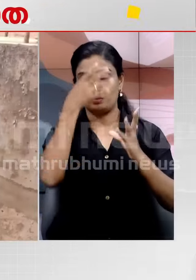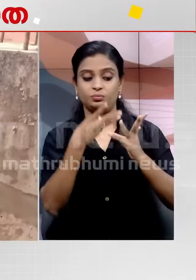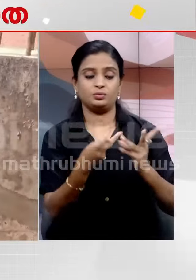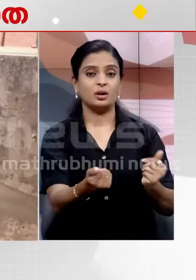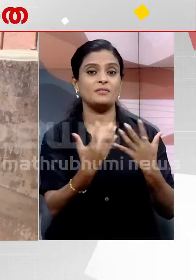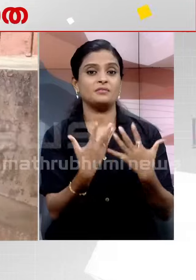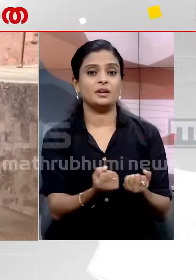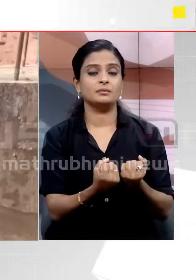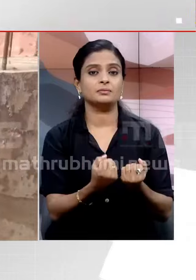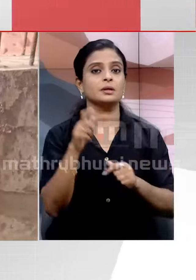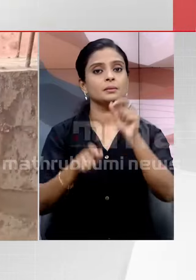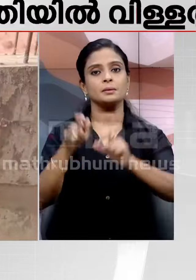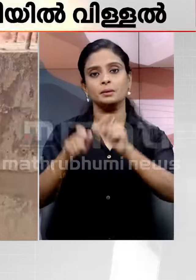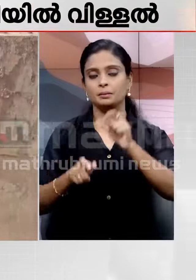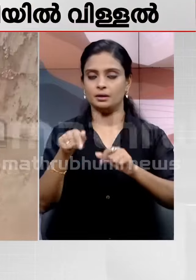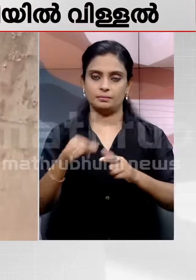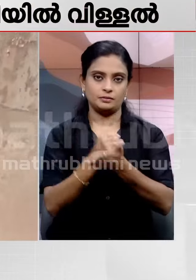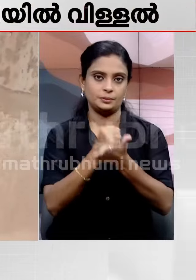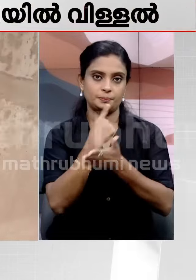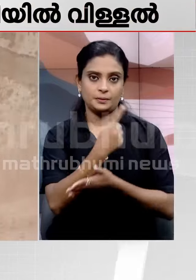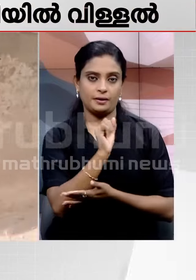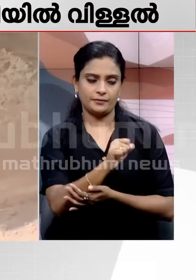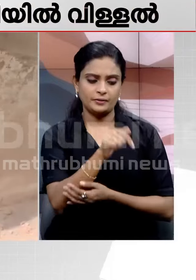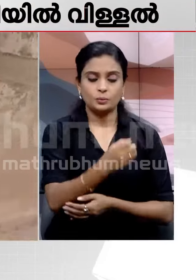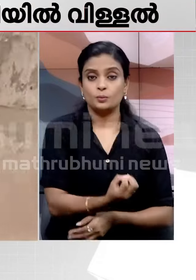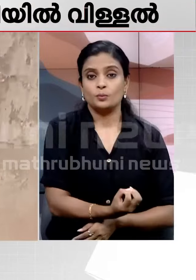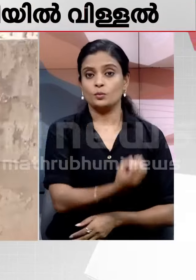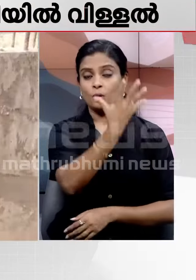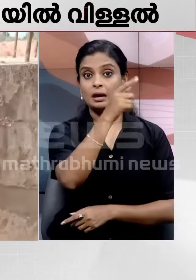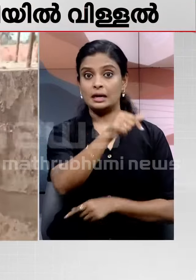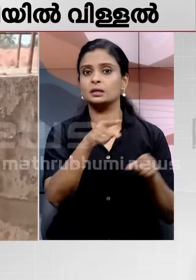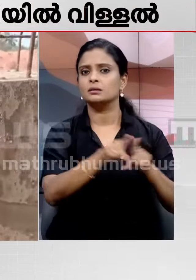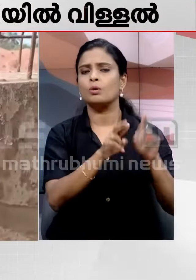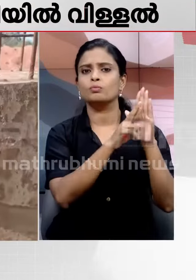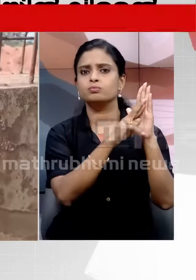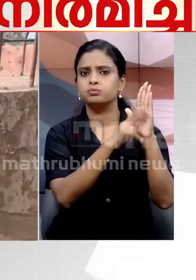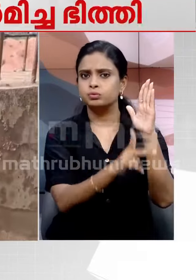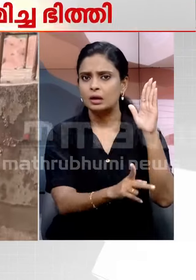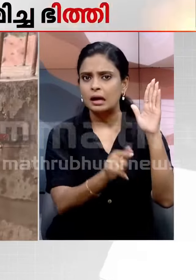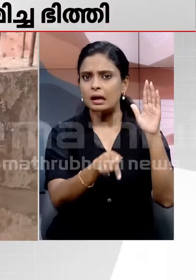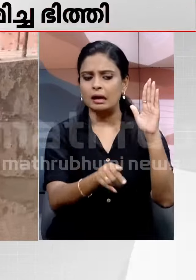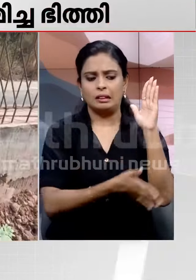പരിഹരിക്കണമെന്നൊരാവശ്യം കൂടെ അവിടെയുള്ള നാട്ടുകാരൊക്കെ ഇപ്പോൾ ഉന്നയിക്കുന്നുണ്ട്. ഇന്ന് രാവിലെയാണ് ഇങ്ങനെയൊരു വിള്ളൽ ഈ ചോമ്പാലയിൽ കണ്ടെത്തിയത്.